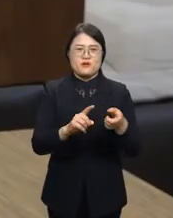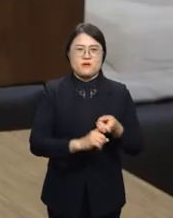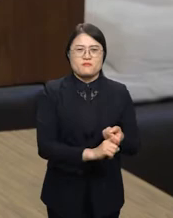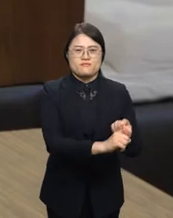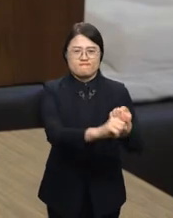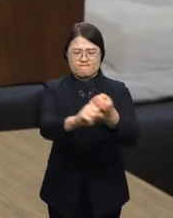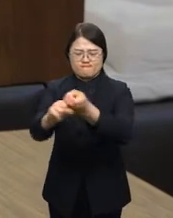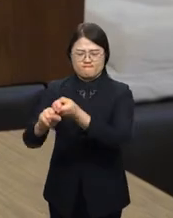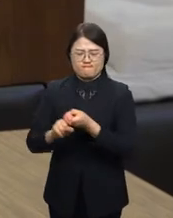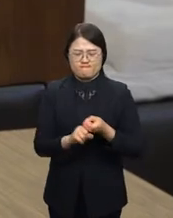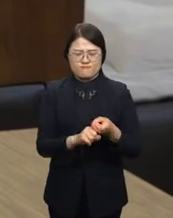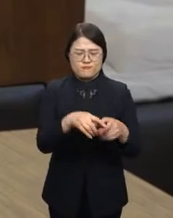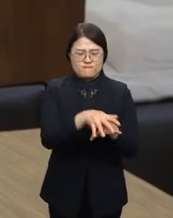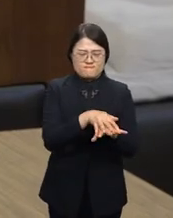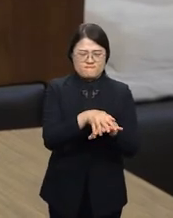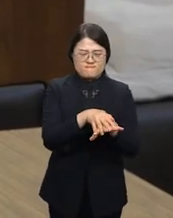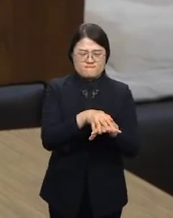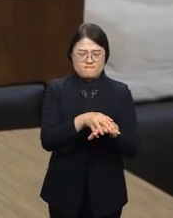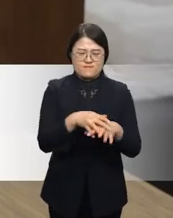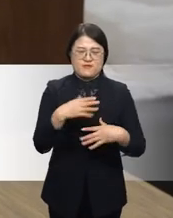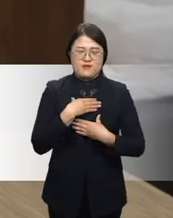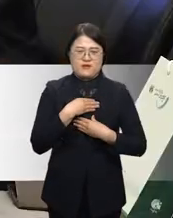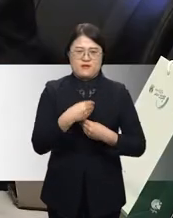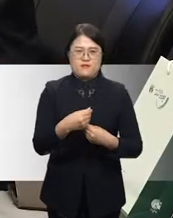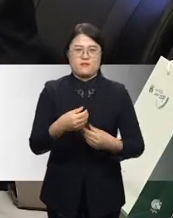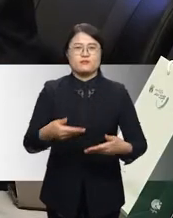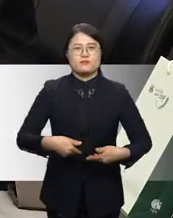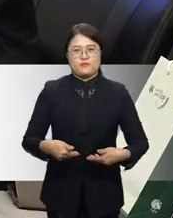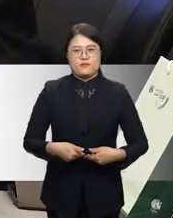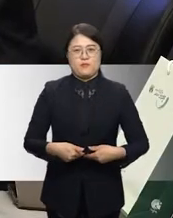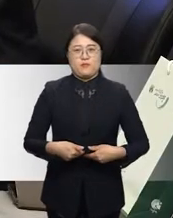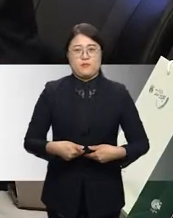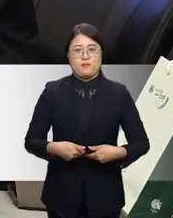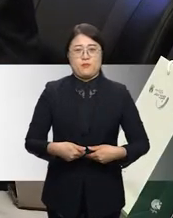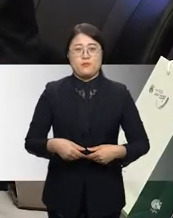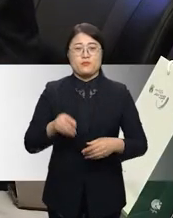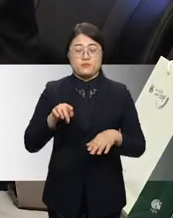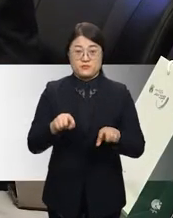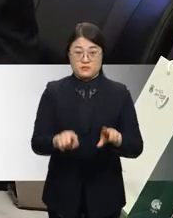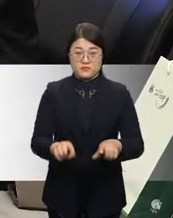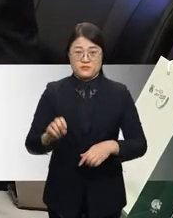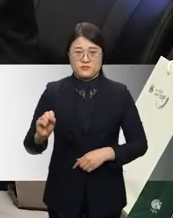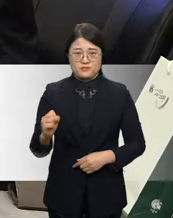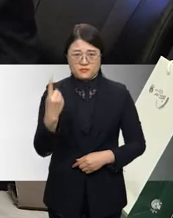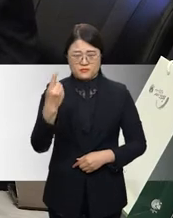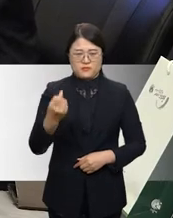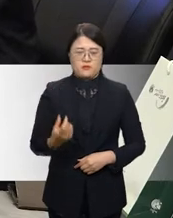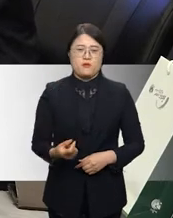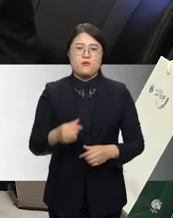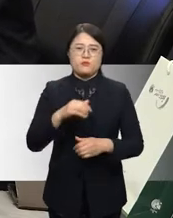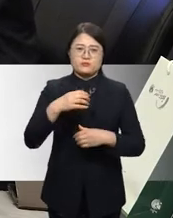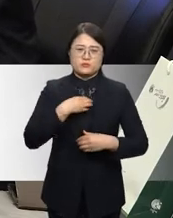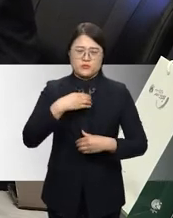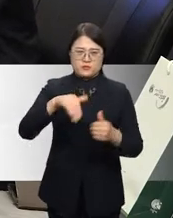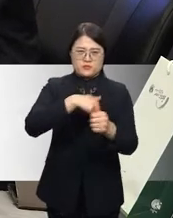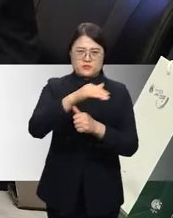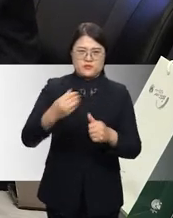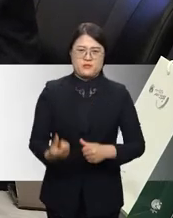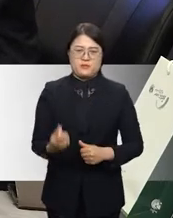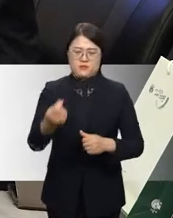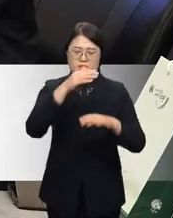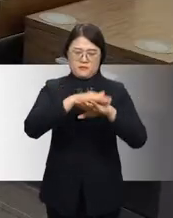협력하는 촘촘한 안전망이 필요하다며 이 협약을 계기로 위기 상황에 신속하게 대응할 수 있는 지원